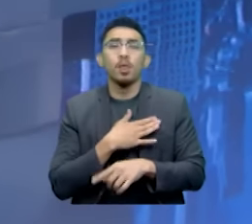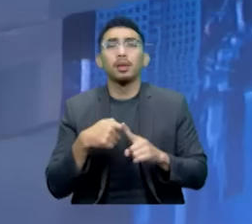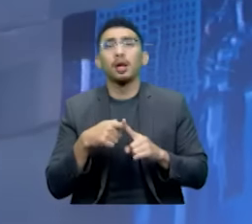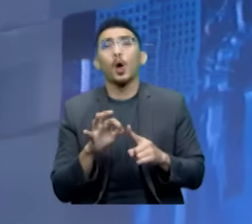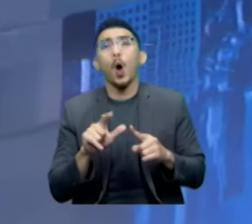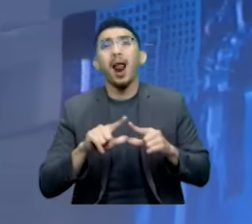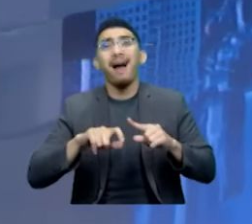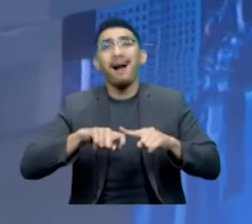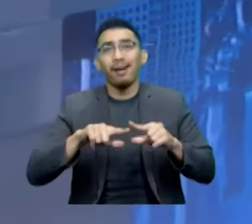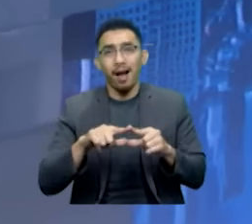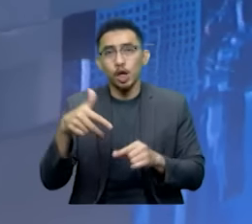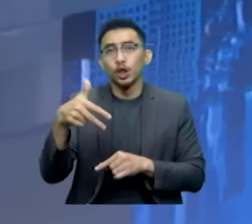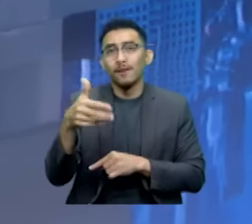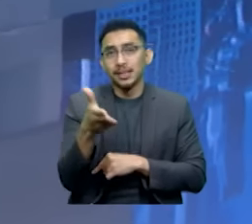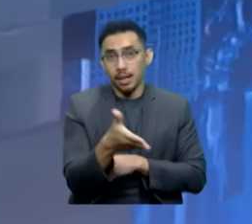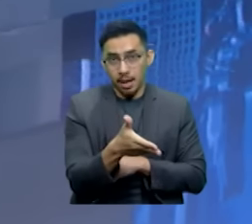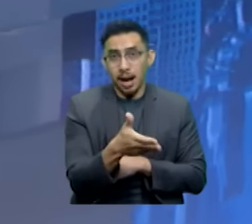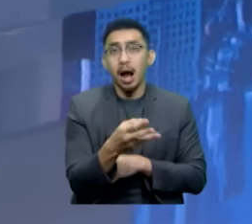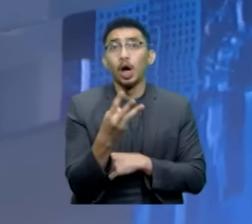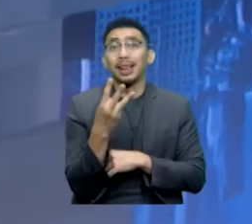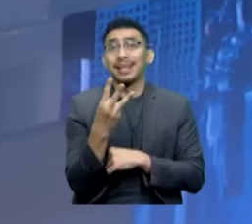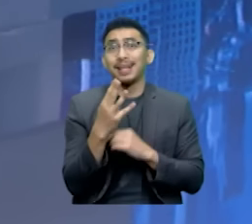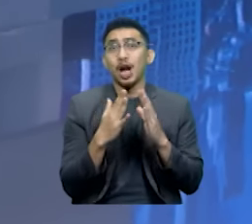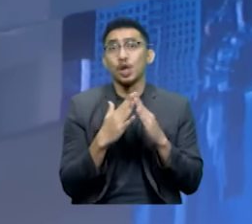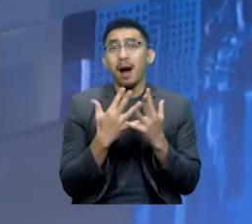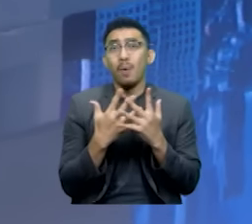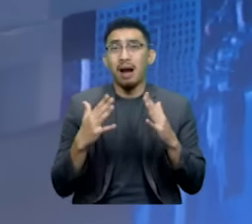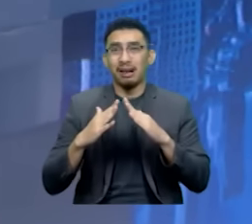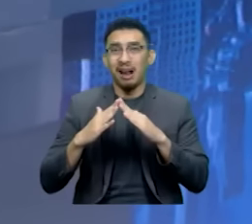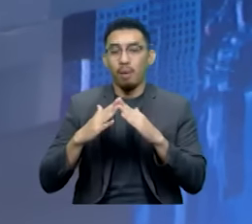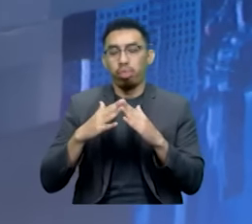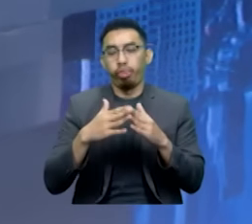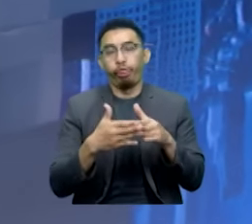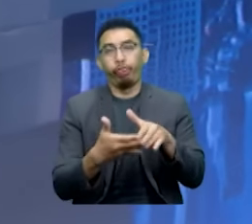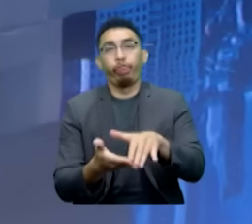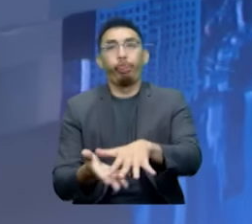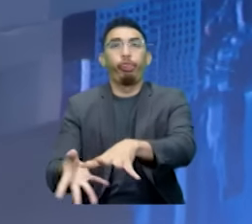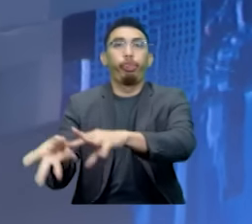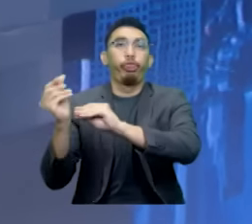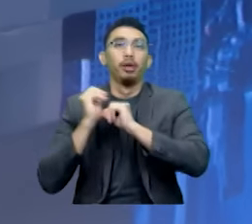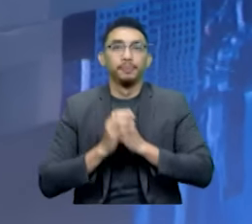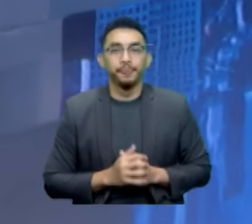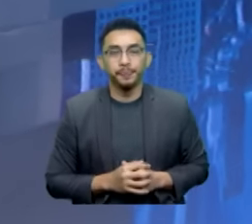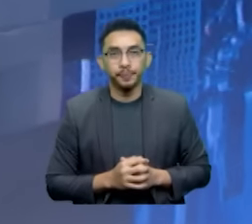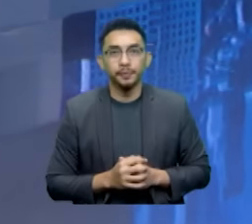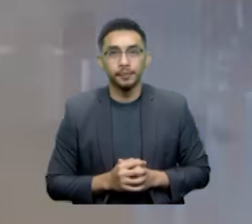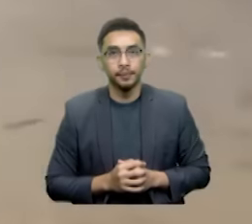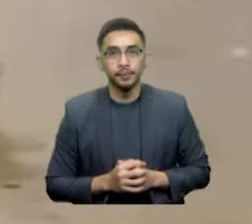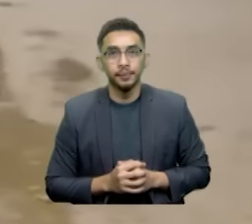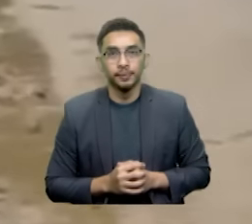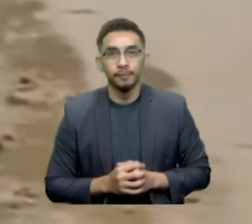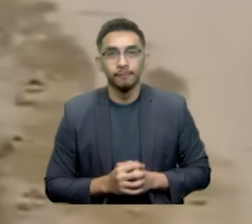Kabupaten Kolaka, Sulawesi Tenggara. Akibatnya 3 rumah warga hanyut terbawa banjir.